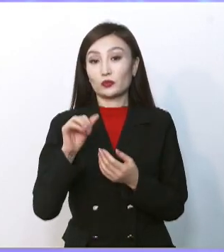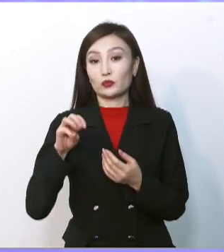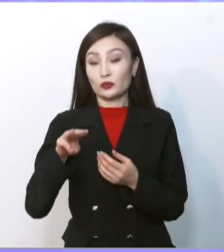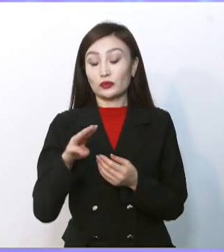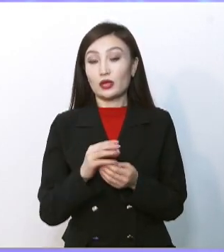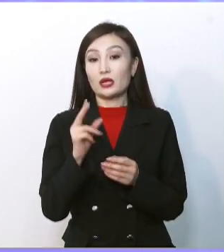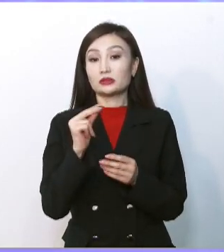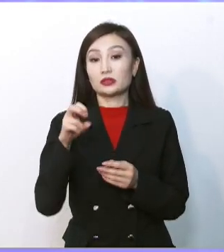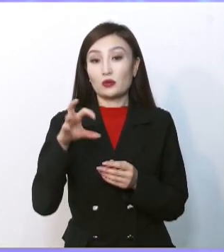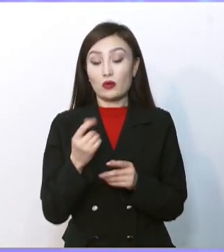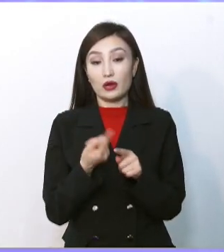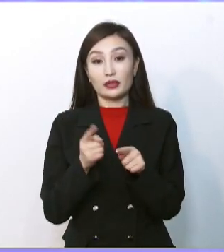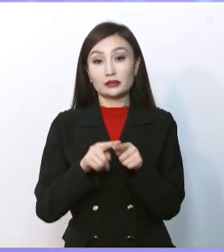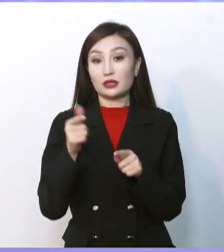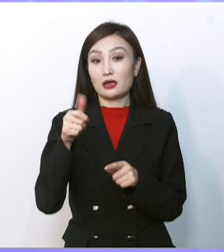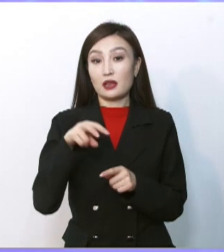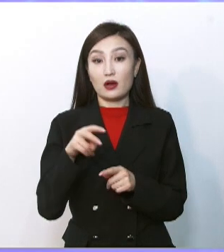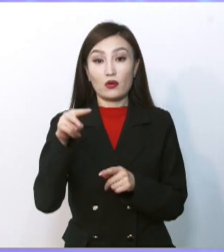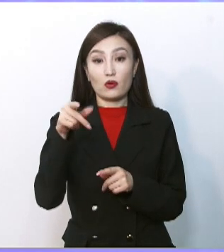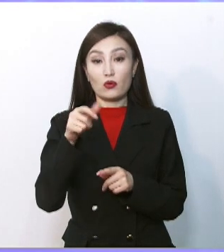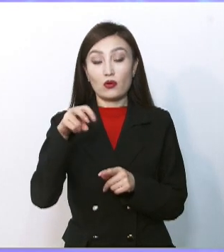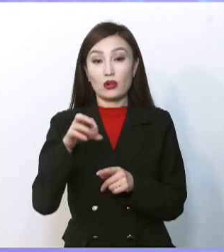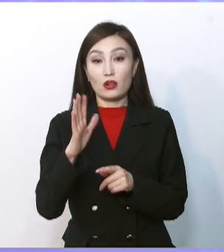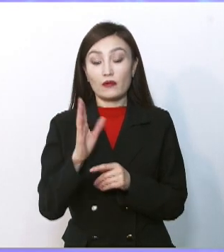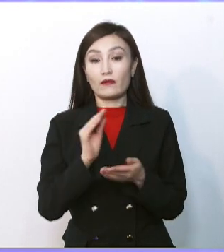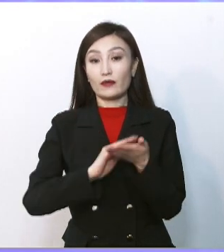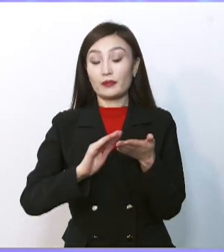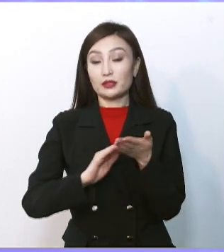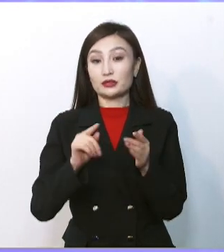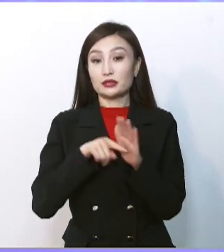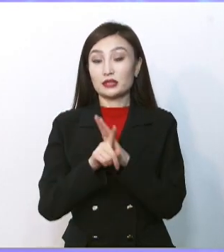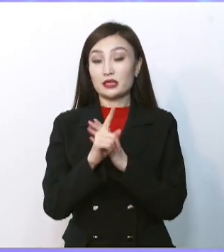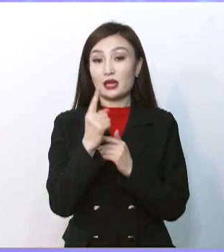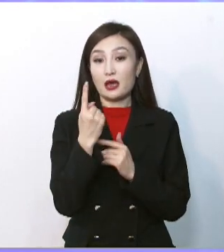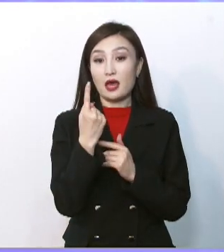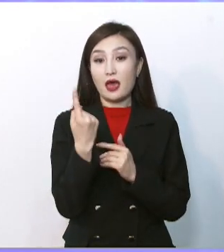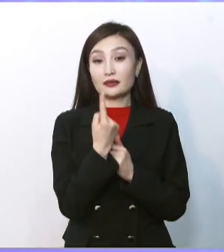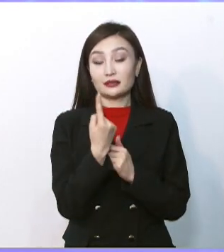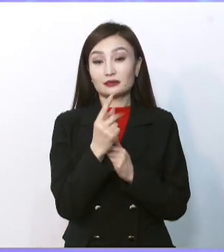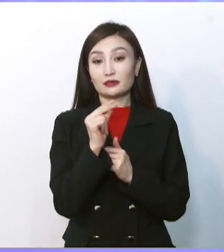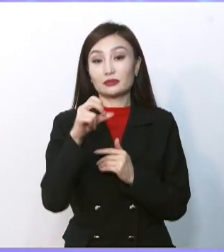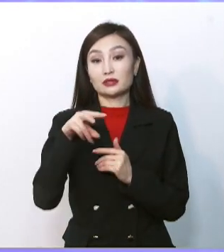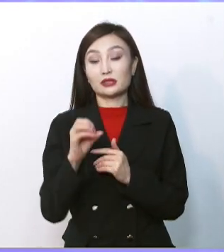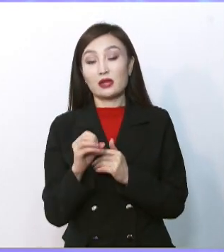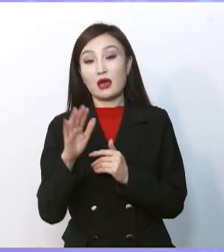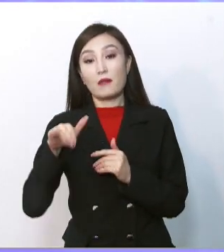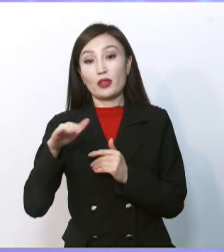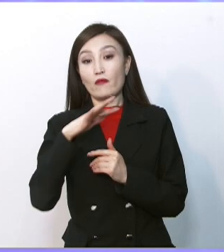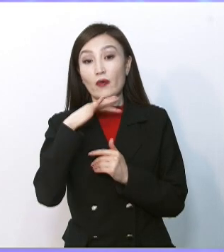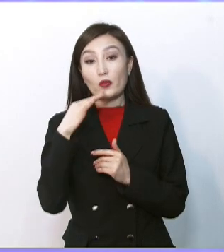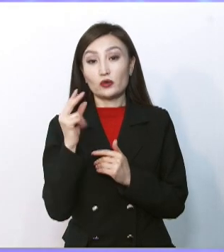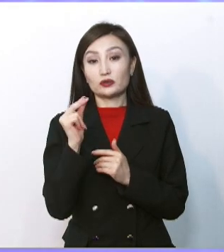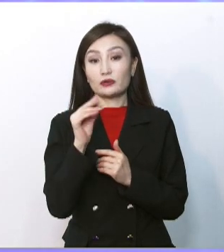число данных глаголов. Выпишите сначала глаголы в единственном числе, потом во множественном